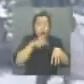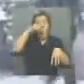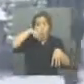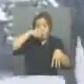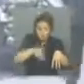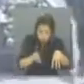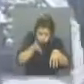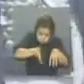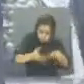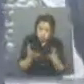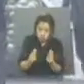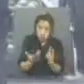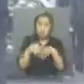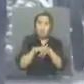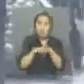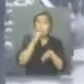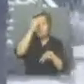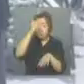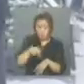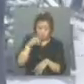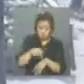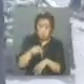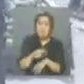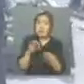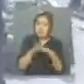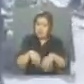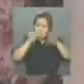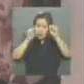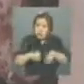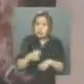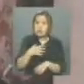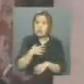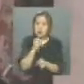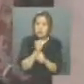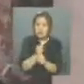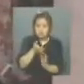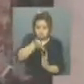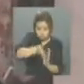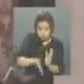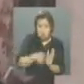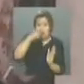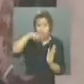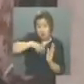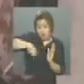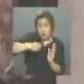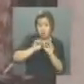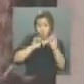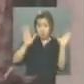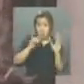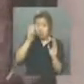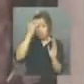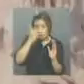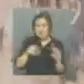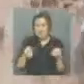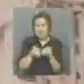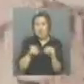เนื่องจากพื้นที่ดังกล่าวอยู่ระหว่างการพิจารณาให้เป็นที่ตั้งด่านผ่านแดนถาวรซึ่งตั้งอยู่ทางตอนใต้ของด่านปอยเป็ด